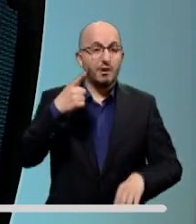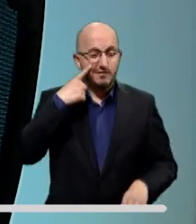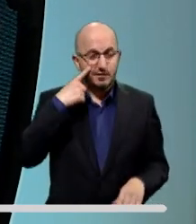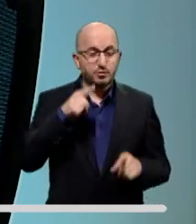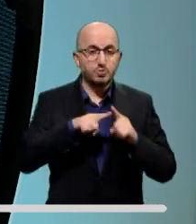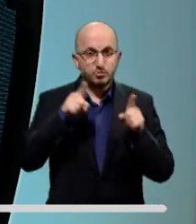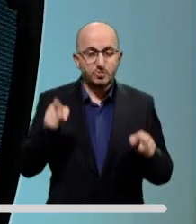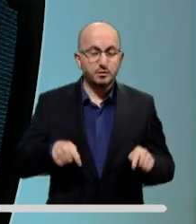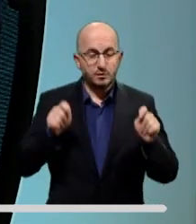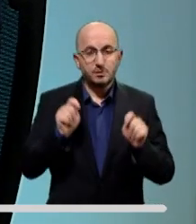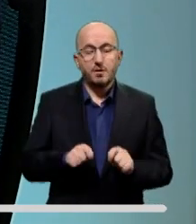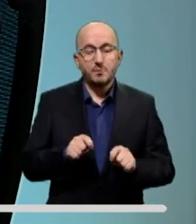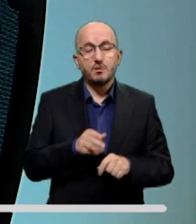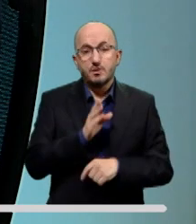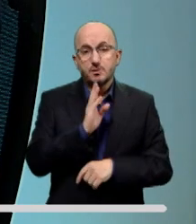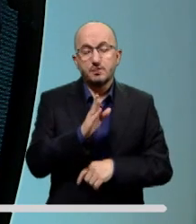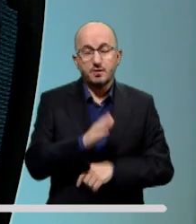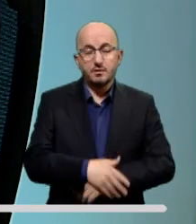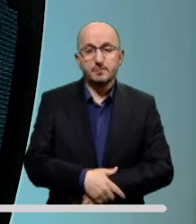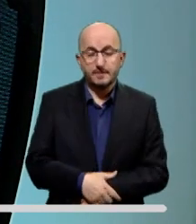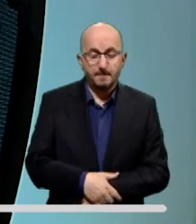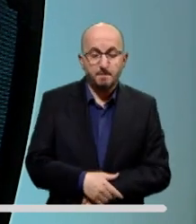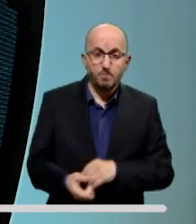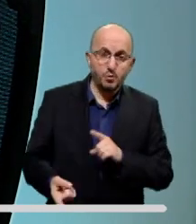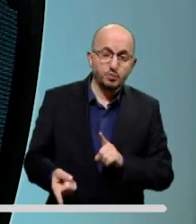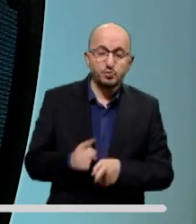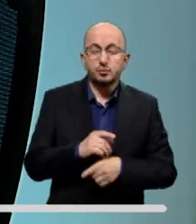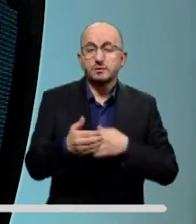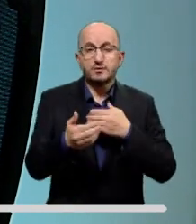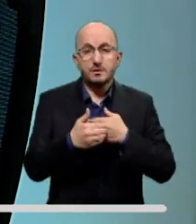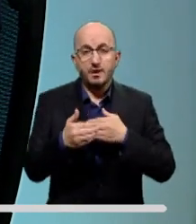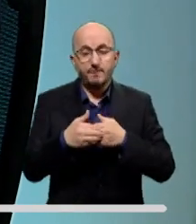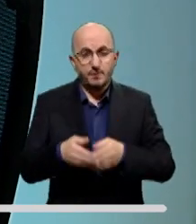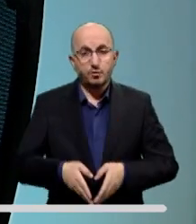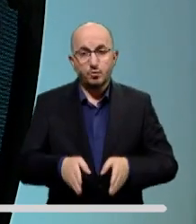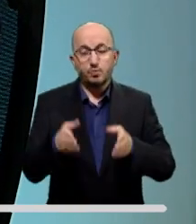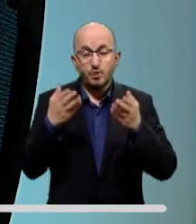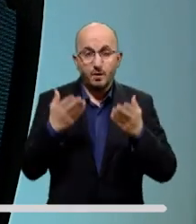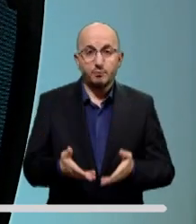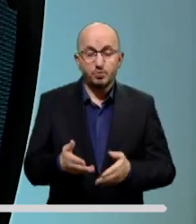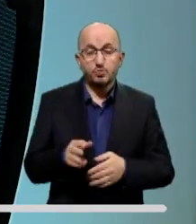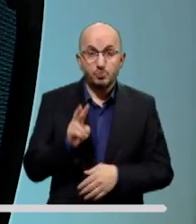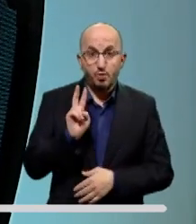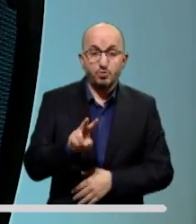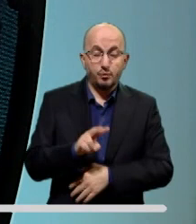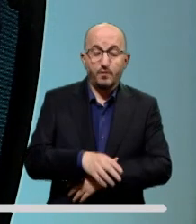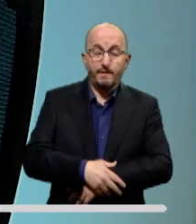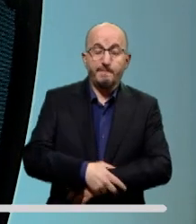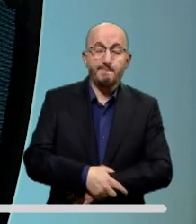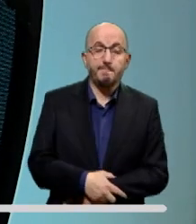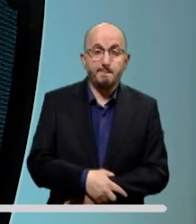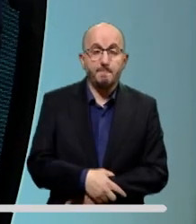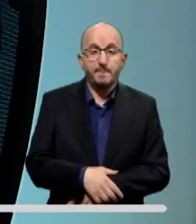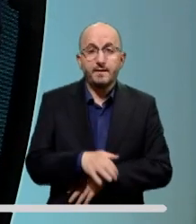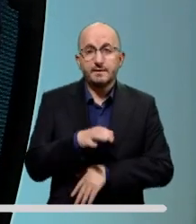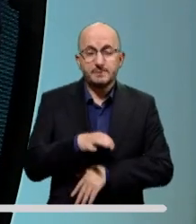onlara gitmek suretiyle bu tür tedavi şekliyle kabul görüyor yani günümüzde yani tıp